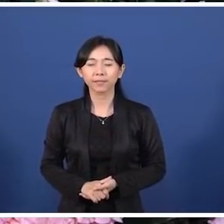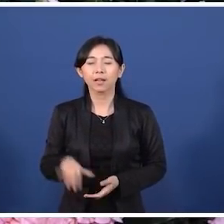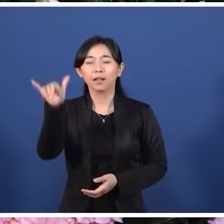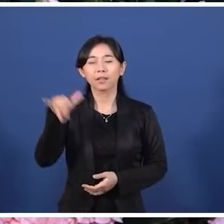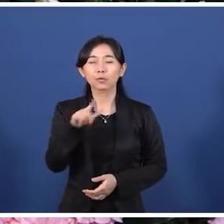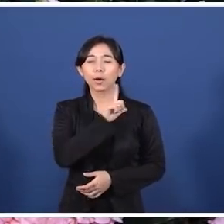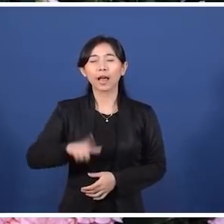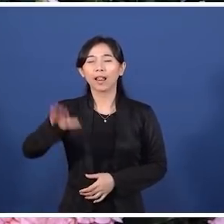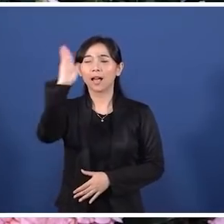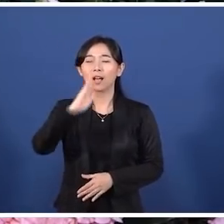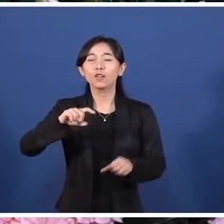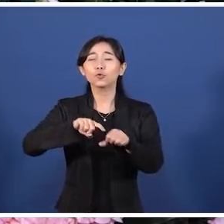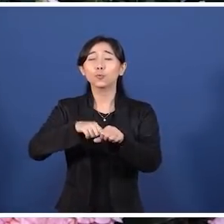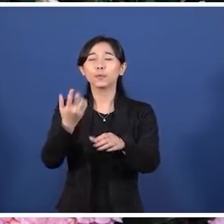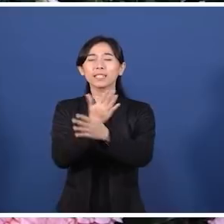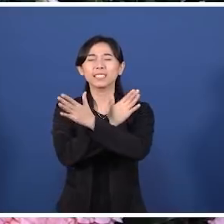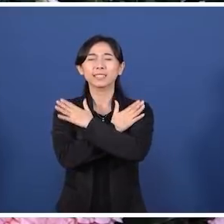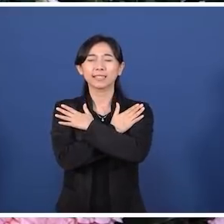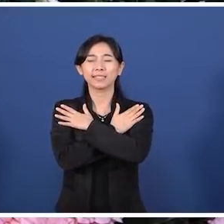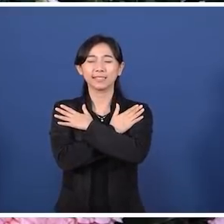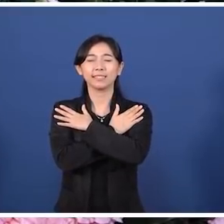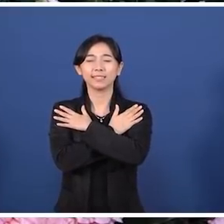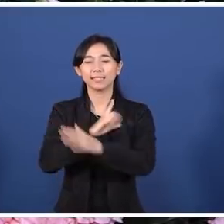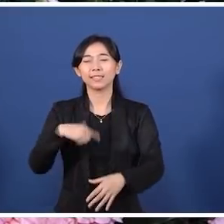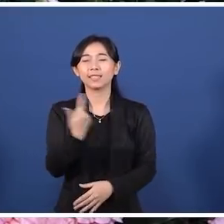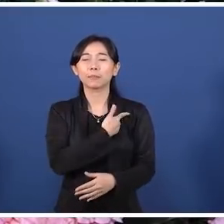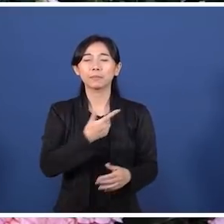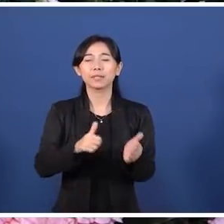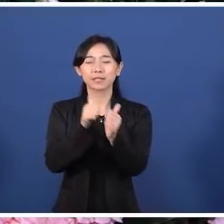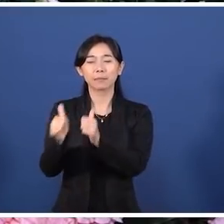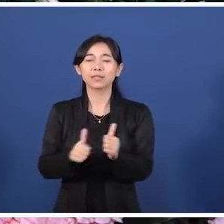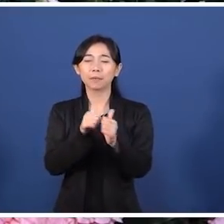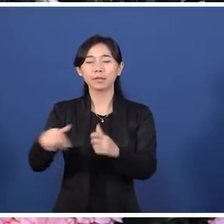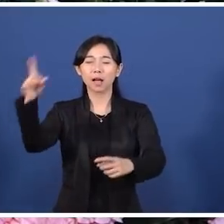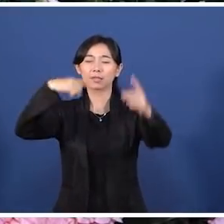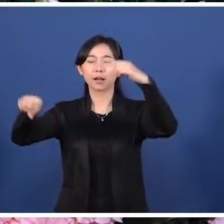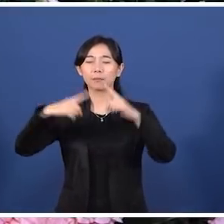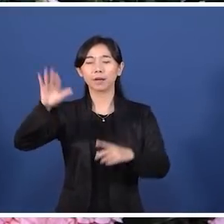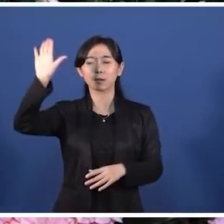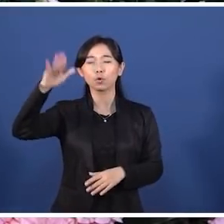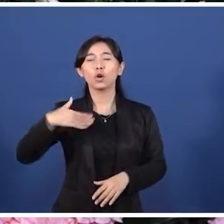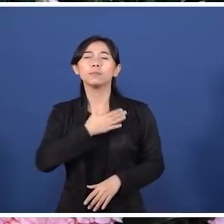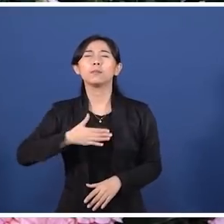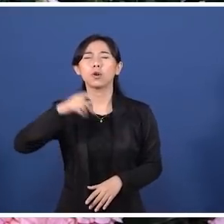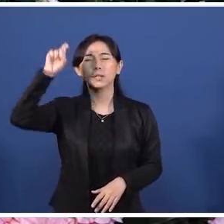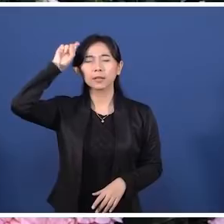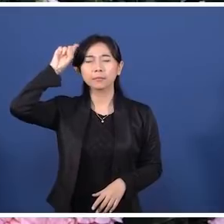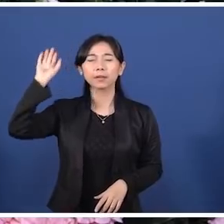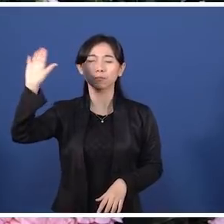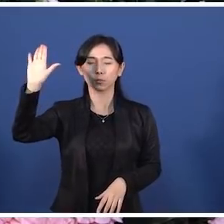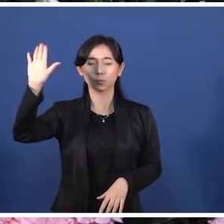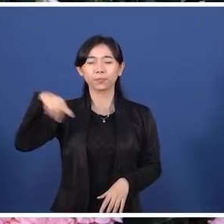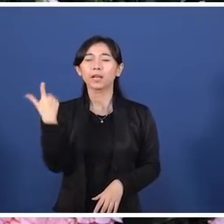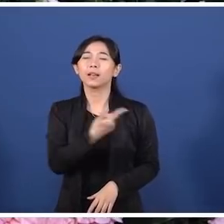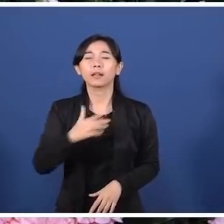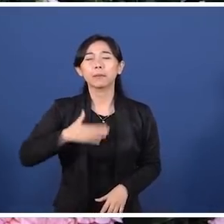Ya Tuhan Allah, sumber cinta dan kasih, kami bersama-sama datang kepada-Mu untuk memohon hikmat-Mu.